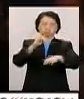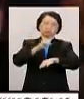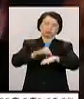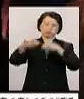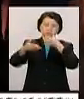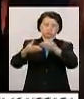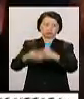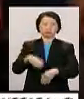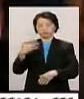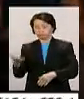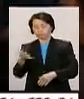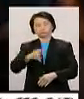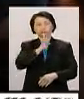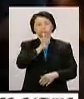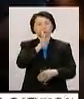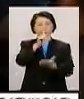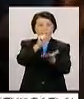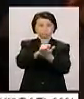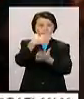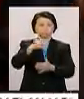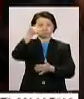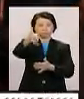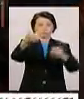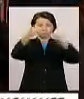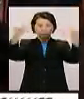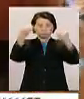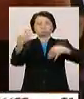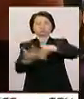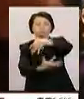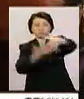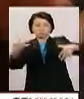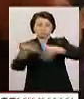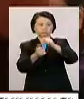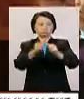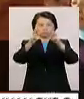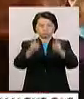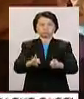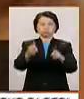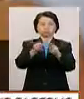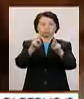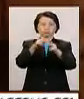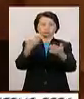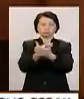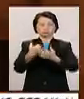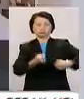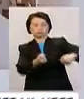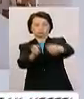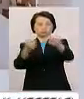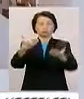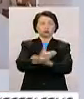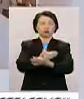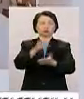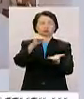terdekat. Beliau menyatakannya kepada media selepas menghadiri majlis ramah mesra bersama penduduk Kampung Sungai Baru di Ibu Negara.